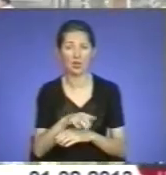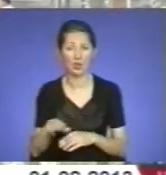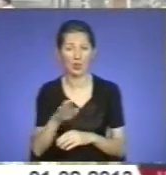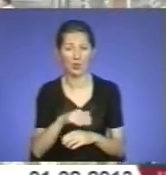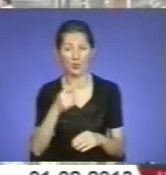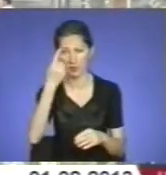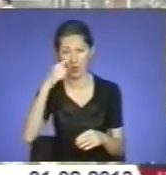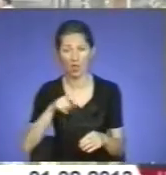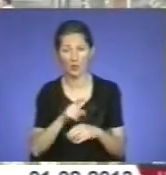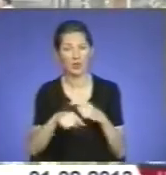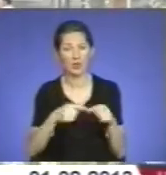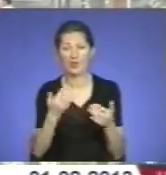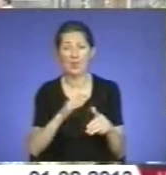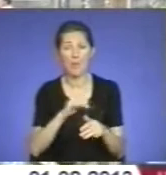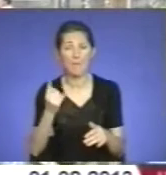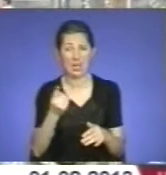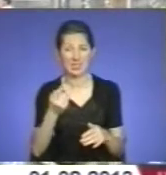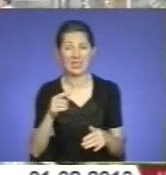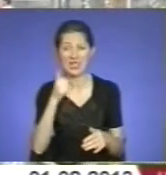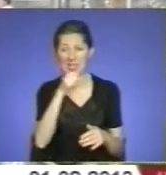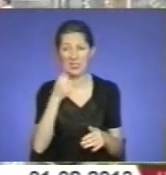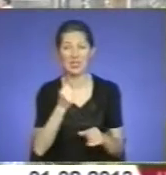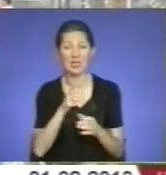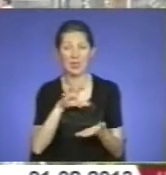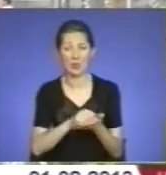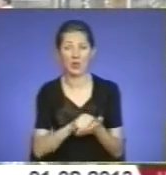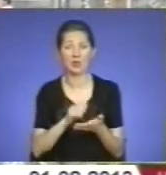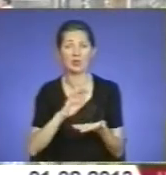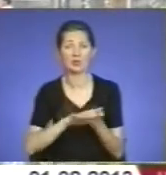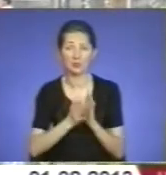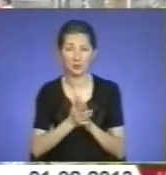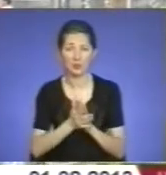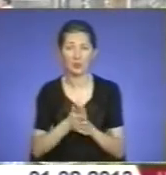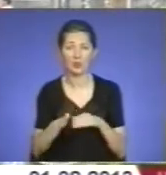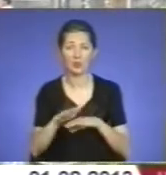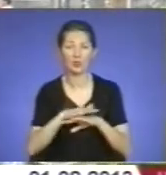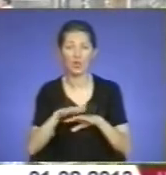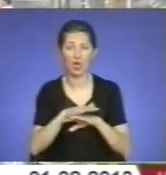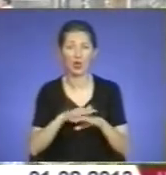рік займається налагодженням міжнародної співпраці. Ми впродовж,